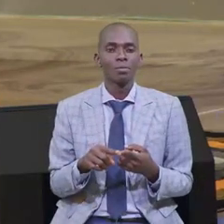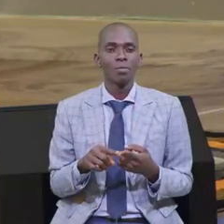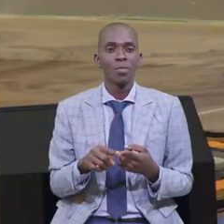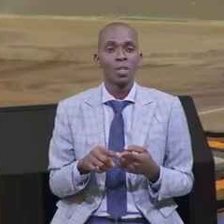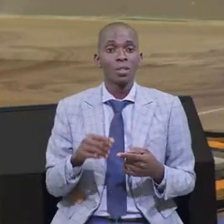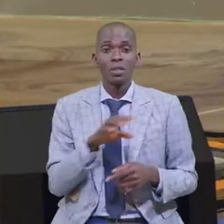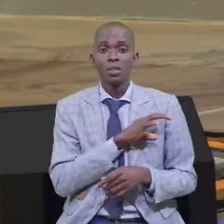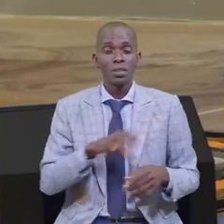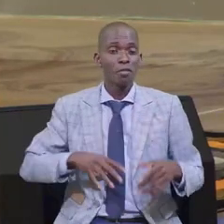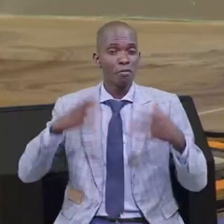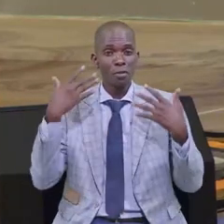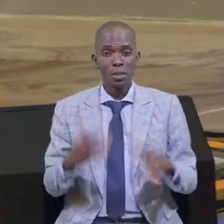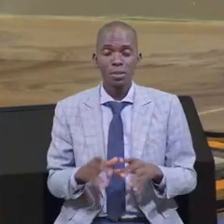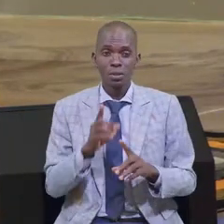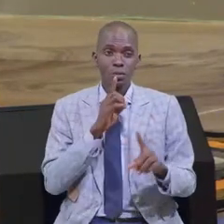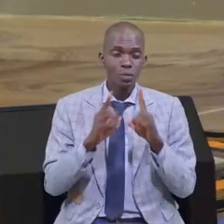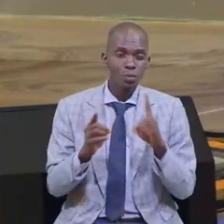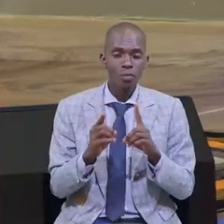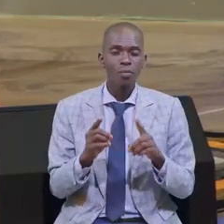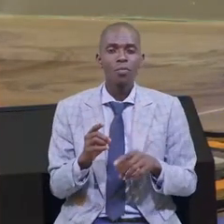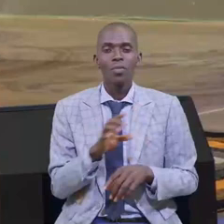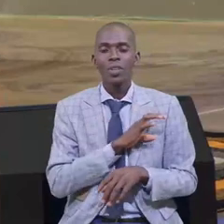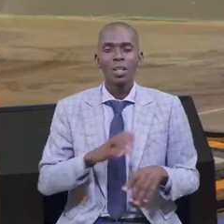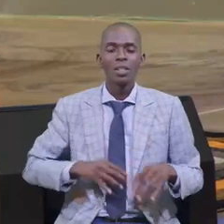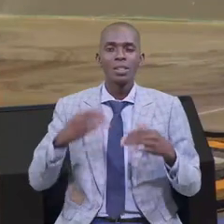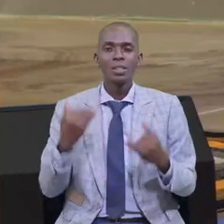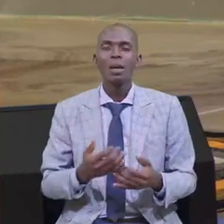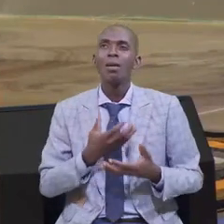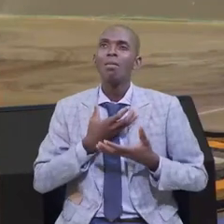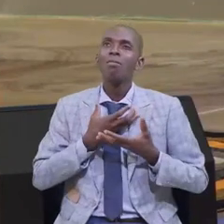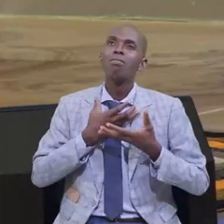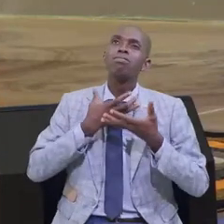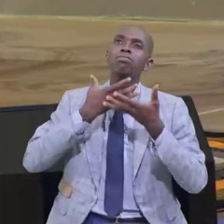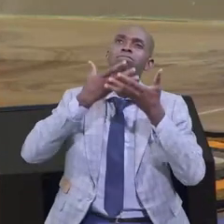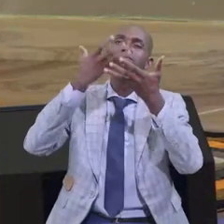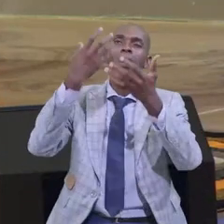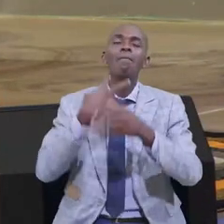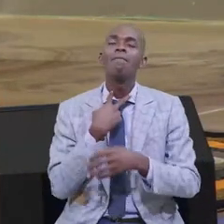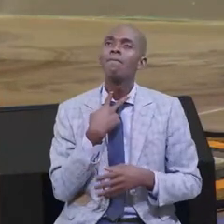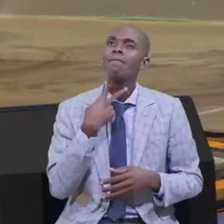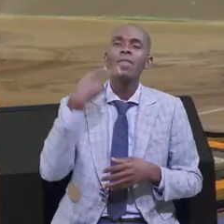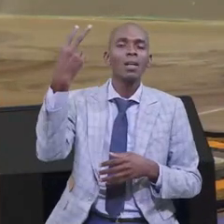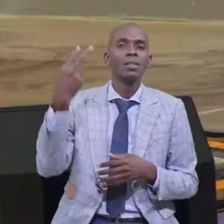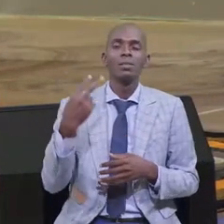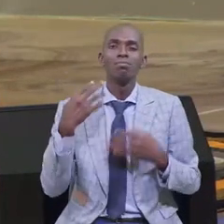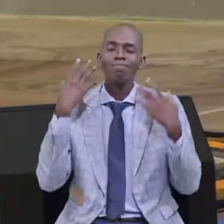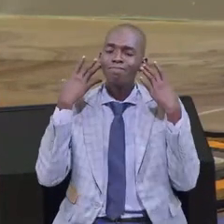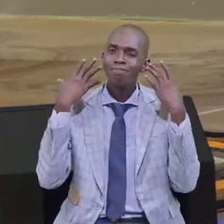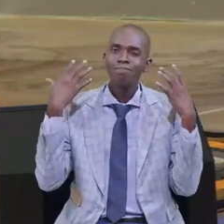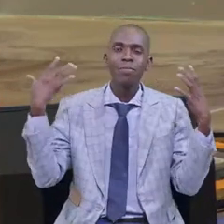Ayant dit cela, il cria d'une voix forte, « Lazare,